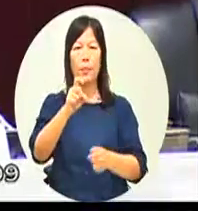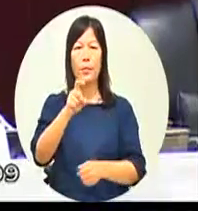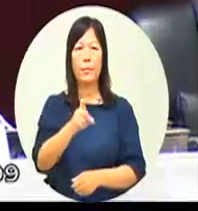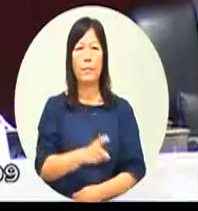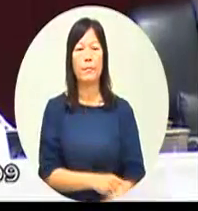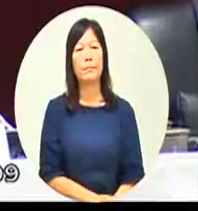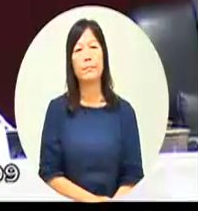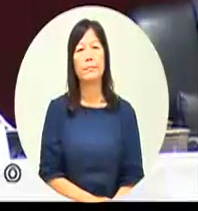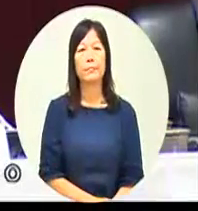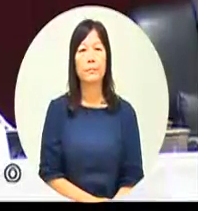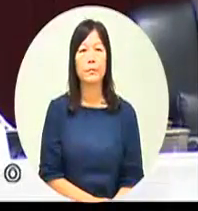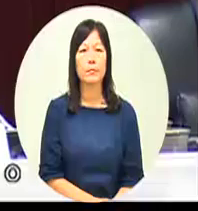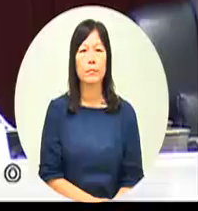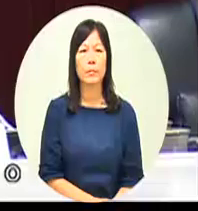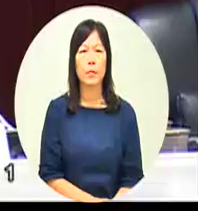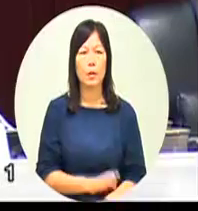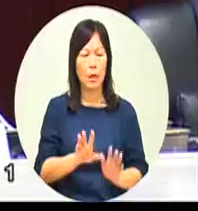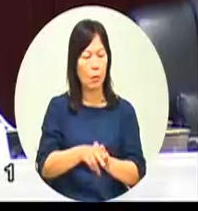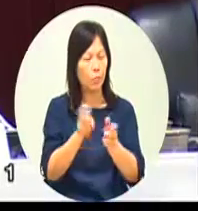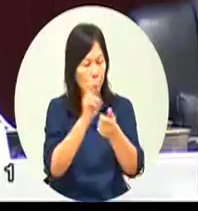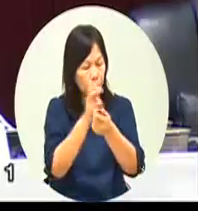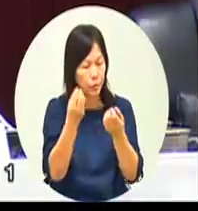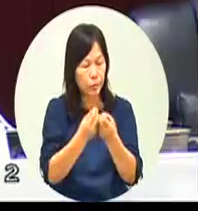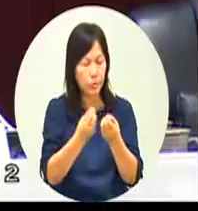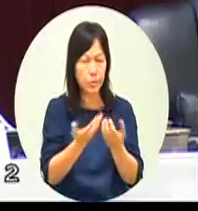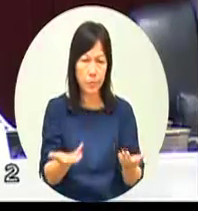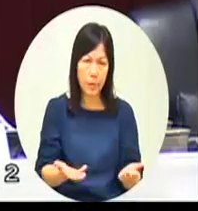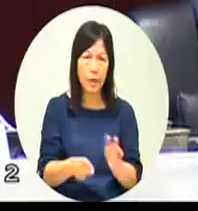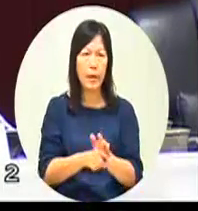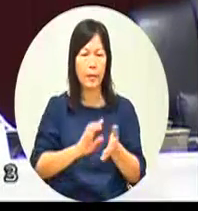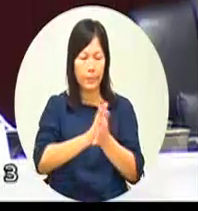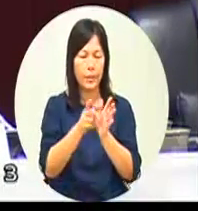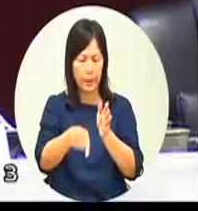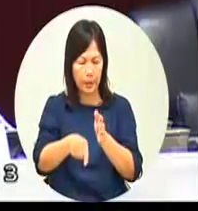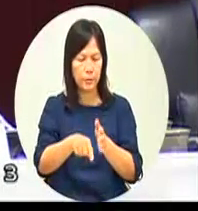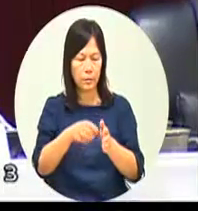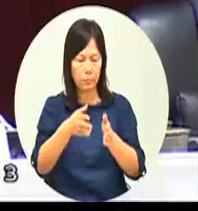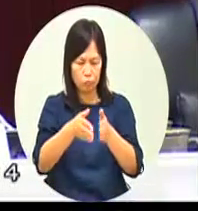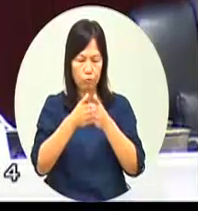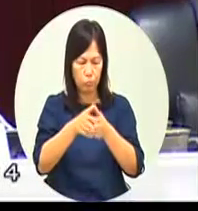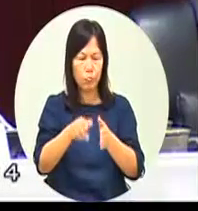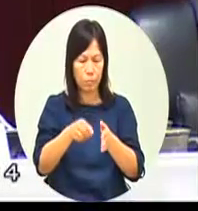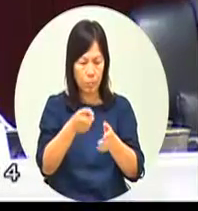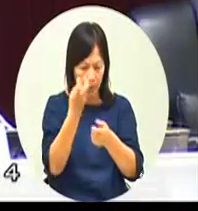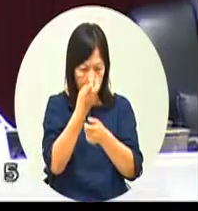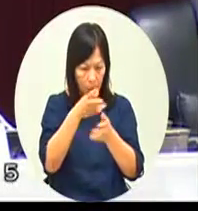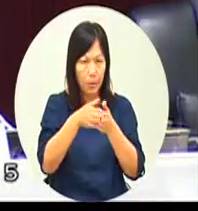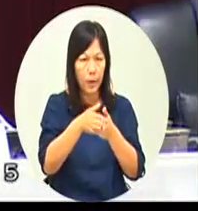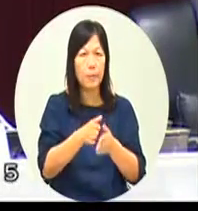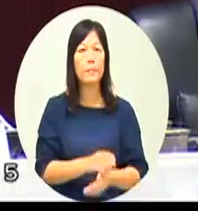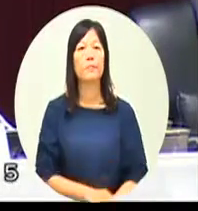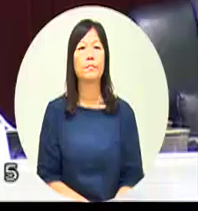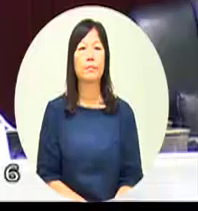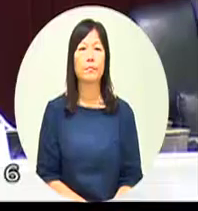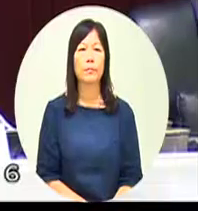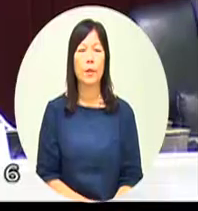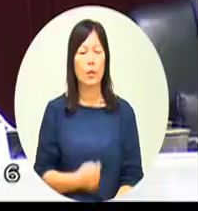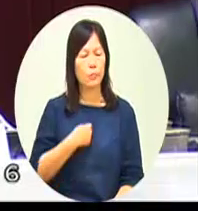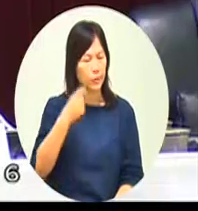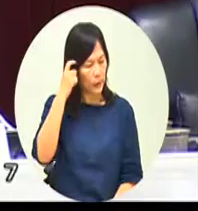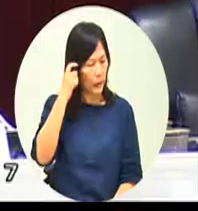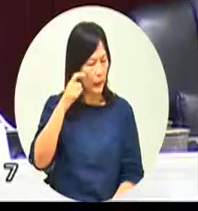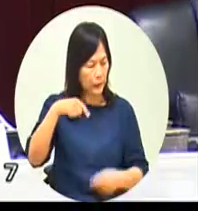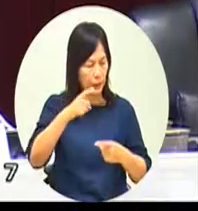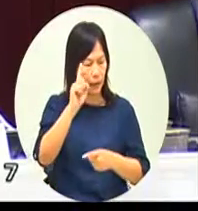人。那我们要监督的时候，就应该用这个角度来监督。我常想起一件事